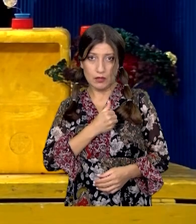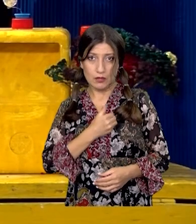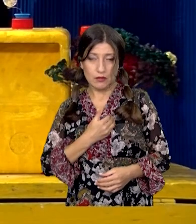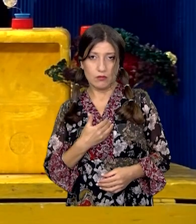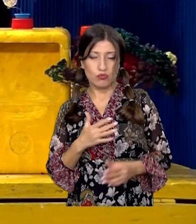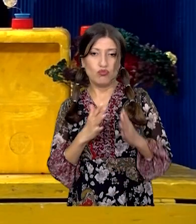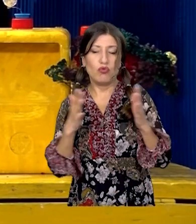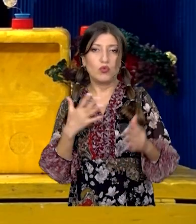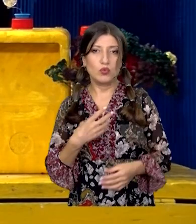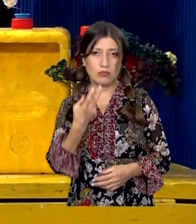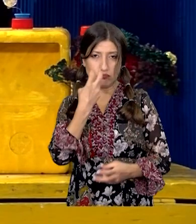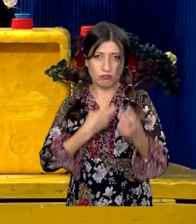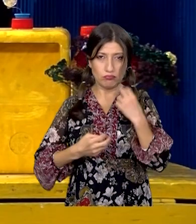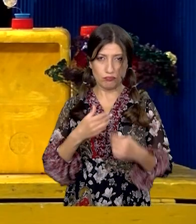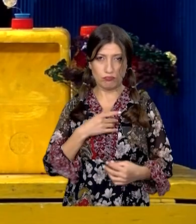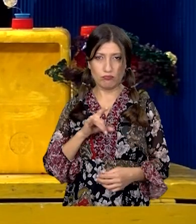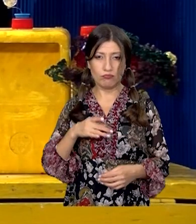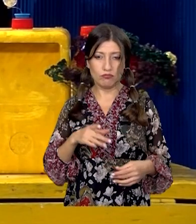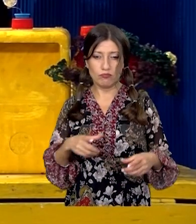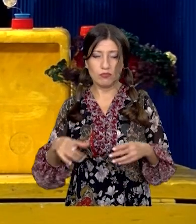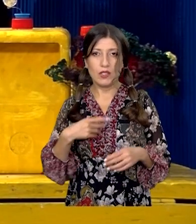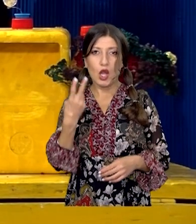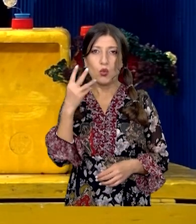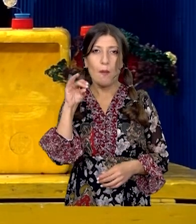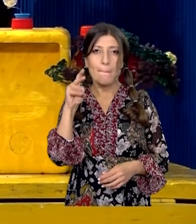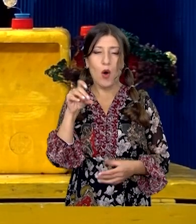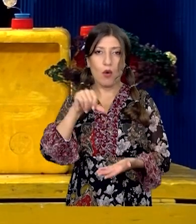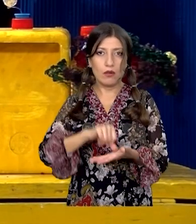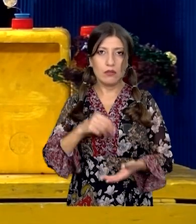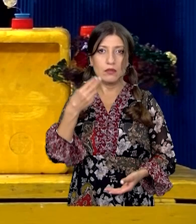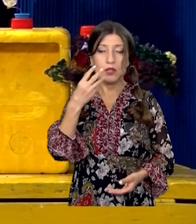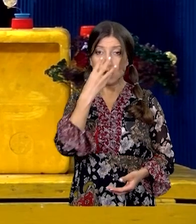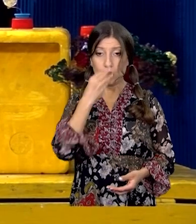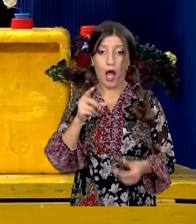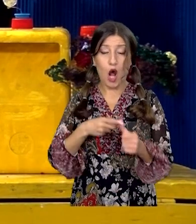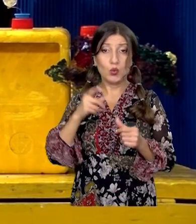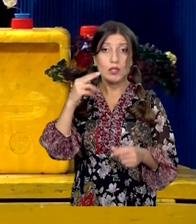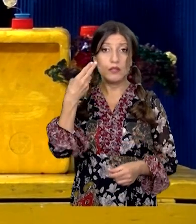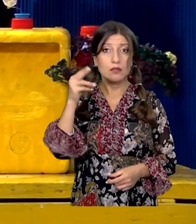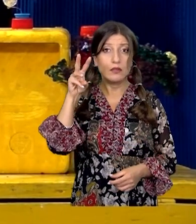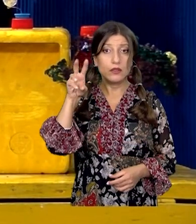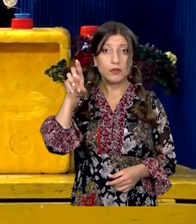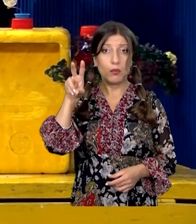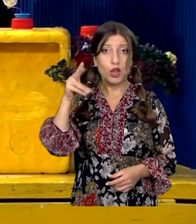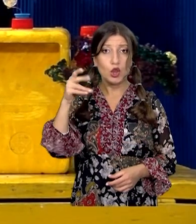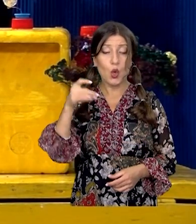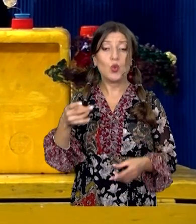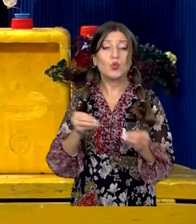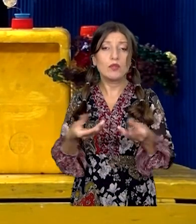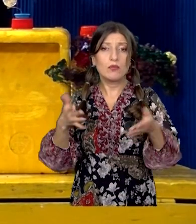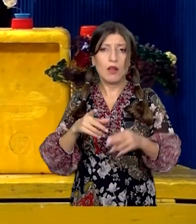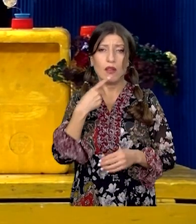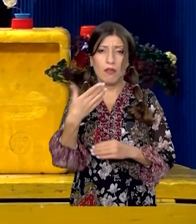հա, մի քիչ շատ չի լինի, մի հոպլաթերում երկու մոխ, դմբլդոխներ, դմբլդոխներ մնա։ Մոխ։